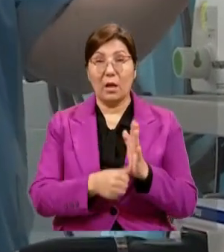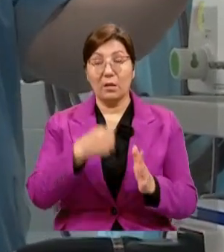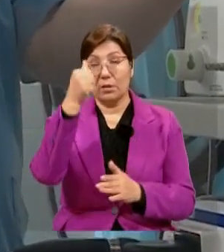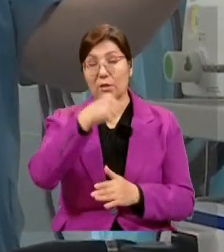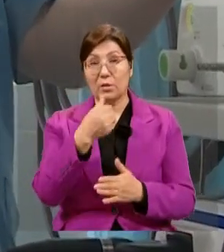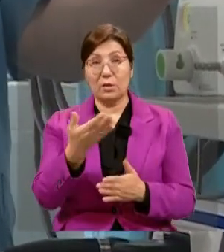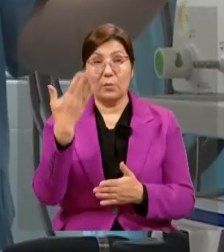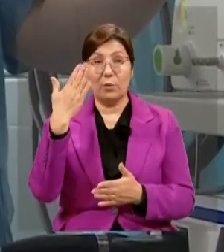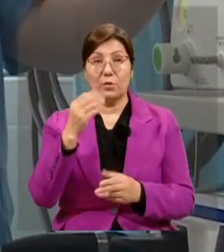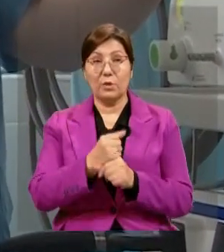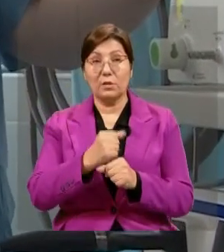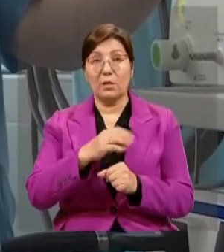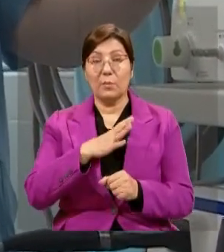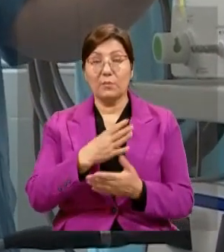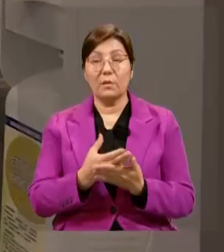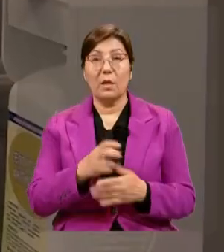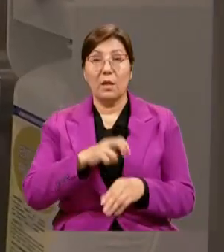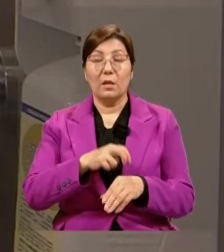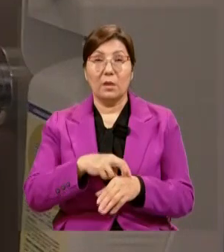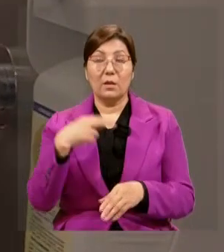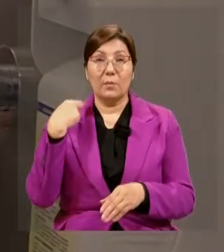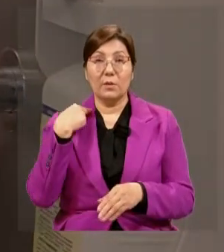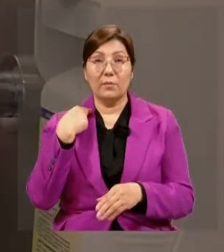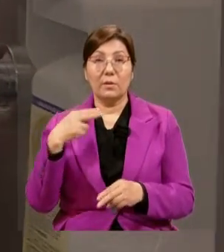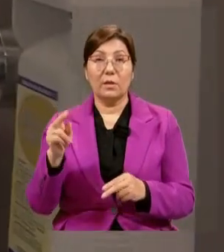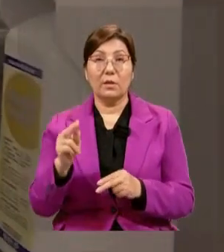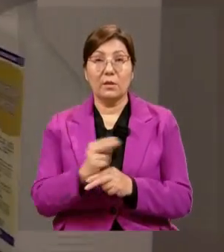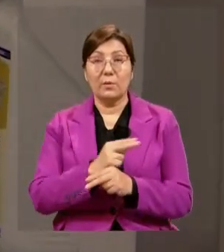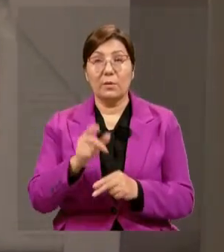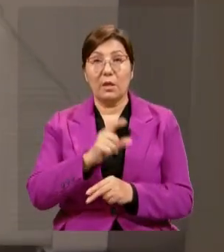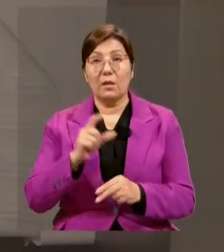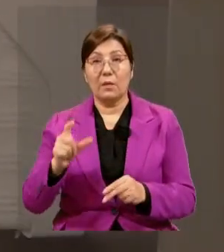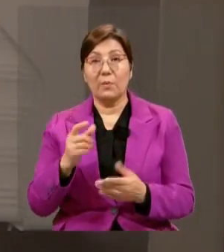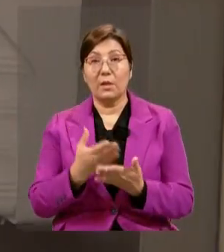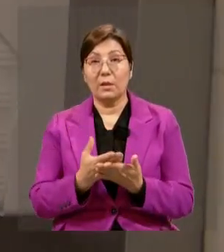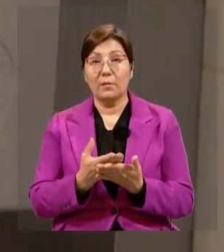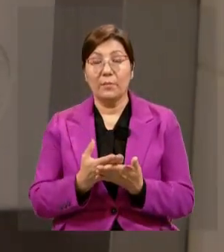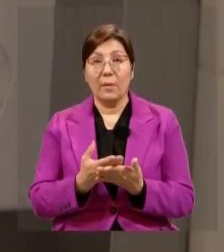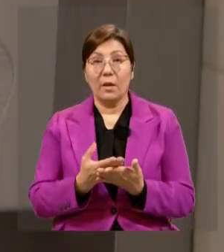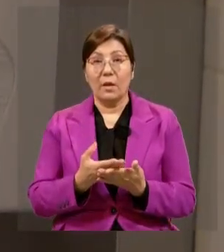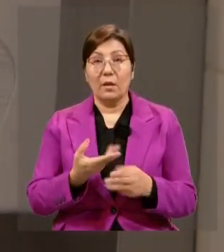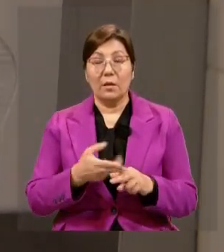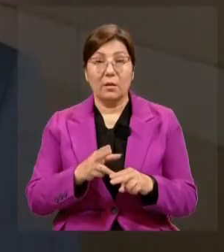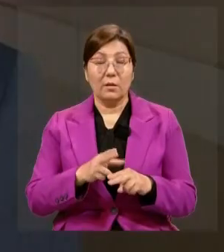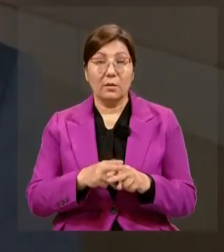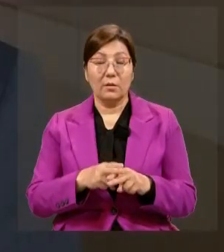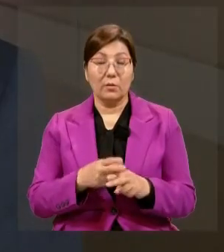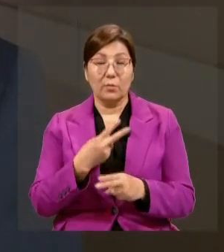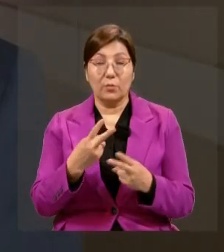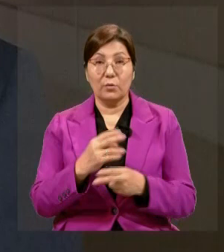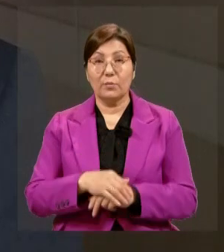бұрын жасалған. Дәрігерлер шетелге барып ем іздейтін адамдардың сұранысын өтеуіміз керек деген шешімге келіп отыр.